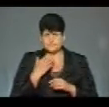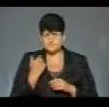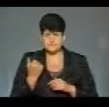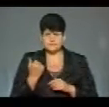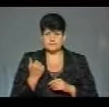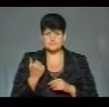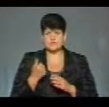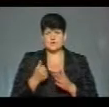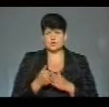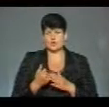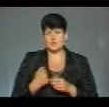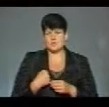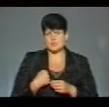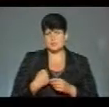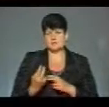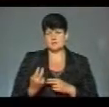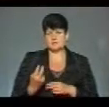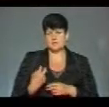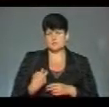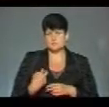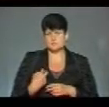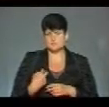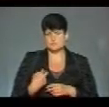помиляюсь. До мене звернулися за